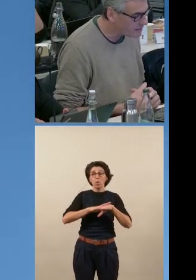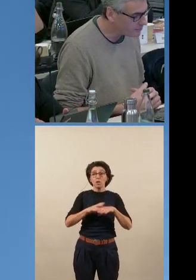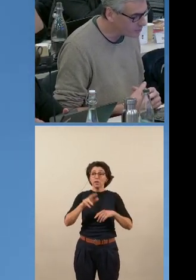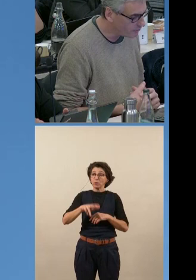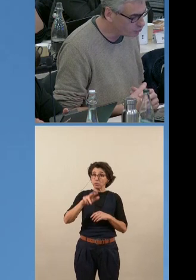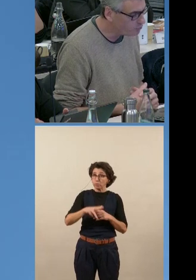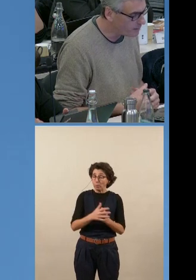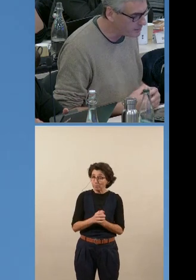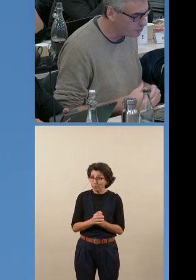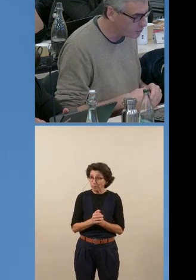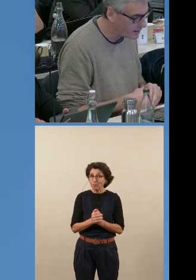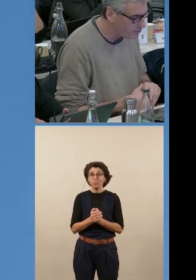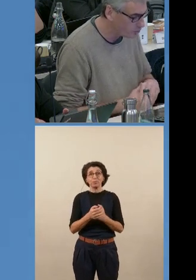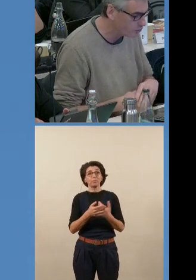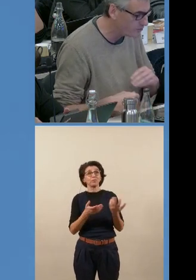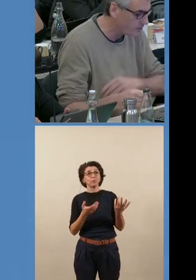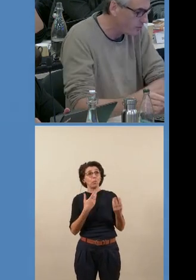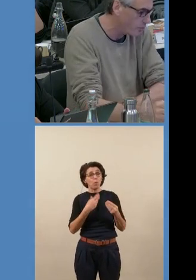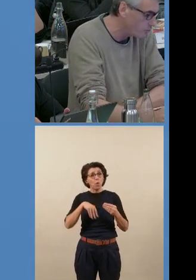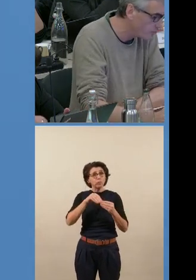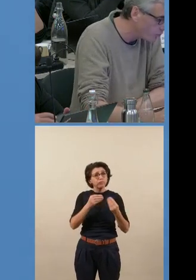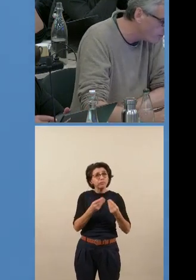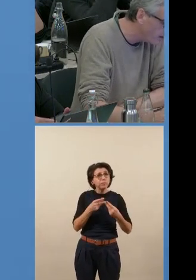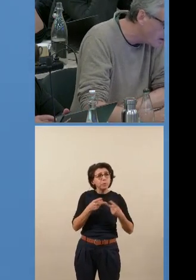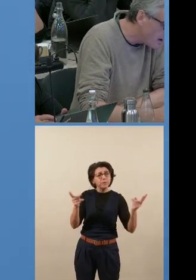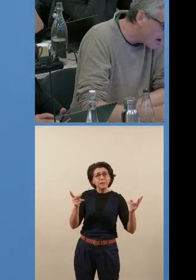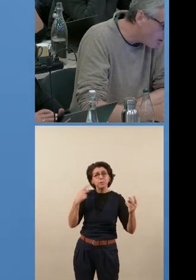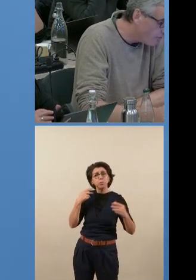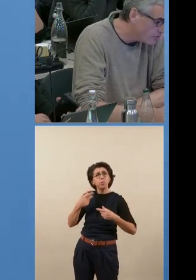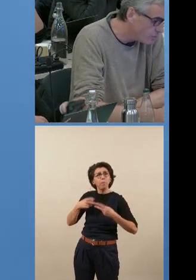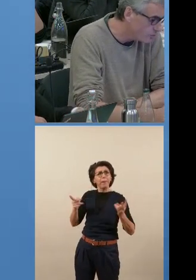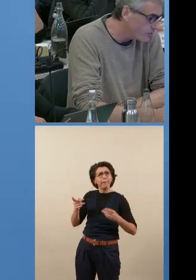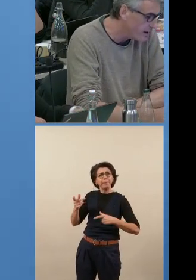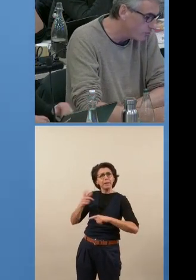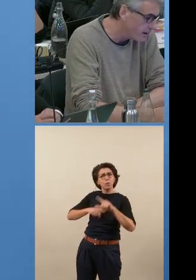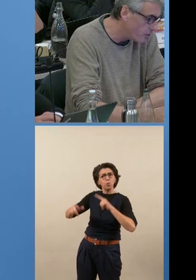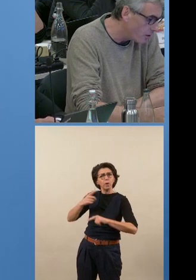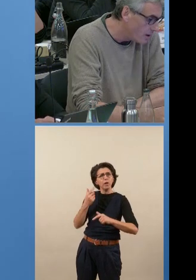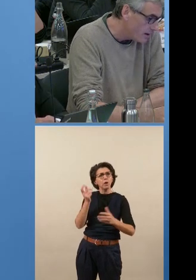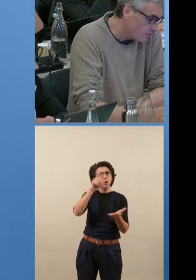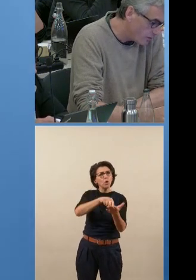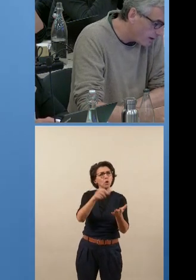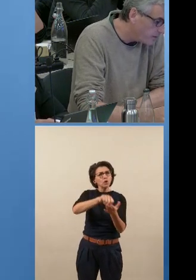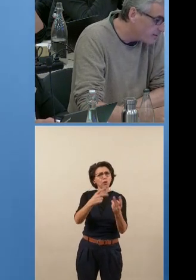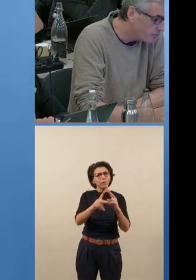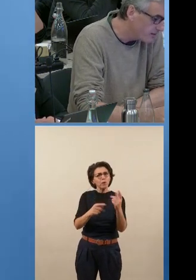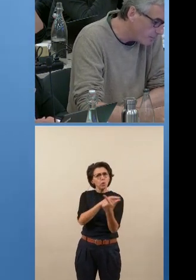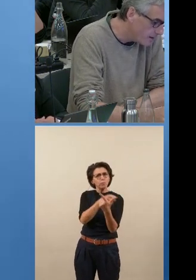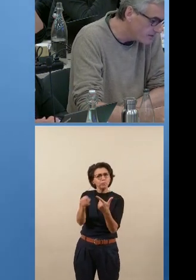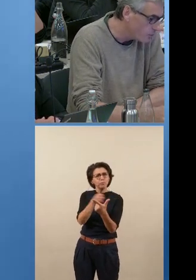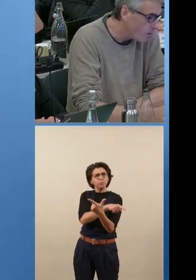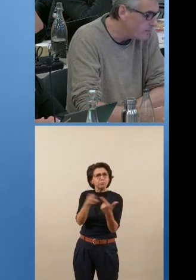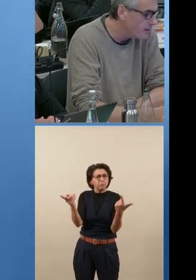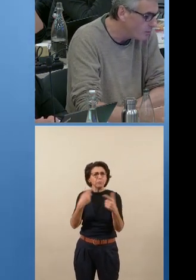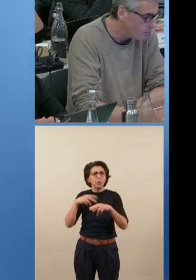avec la mise en œuvre du permis de louer sur deux secteurs du centre-ville un renforcement de notre aide au bailleur sur la réhabilitation thermique